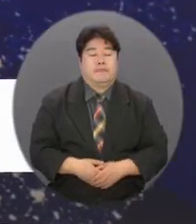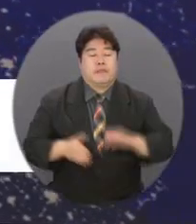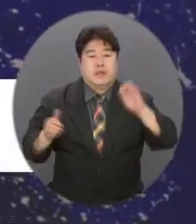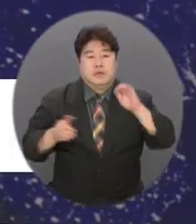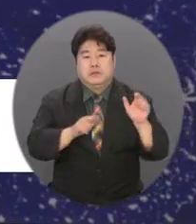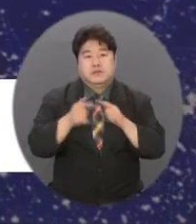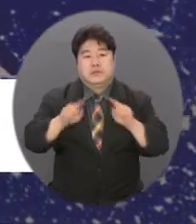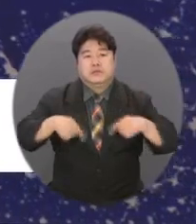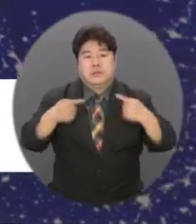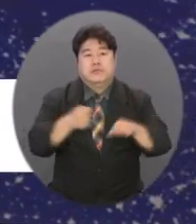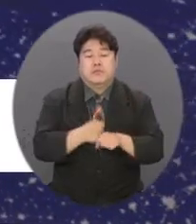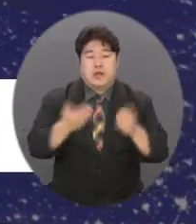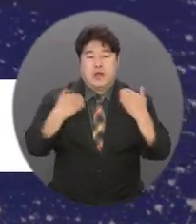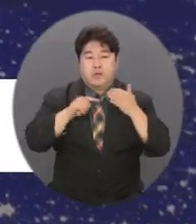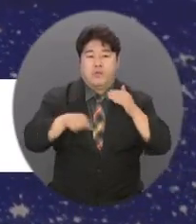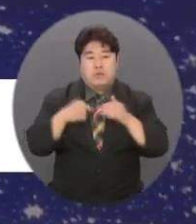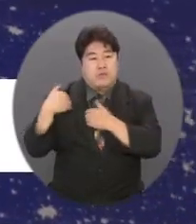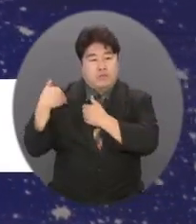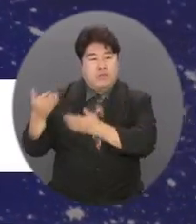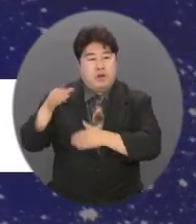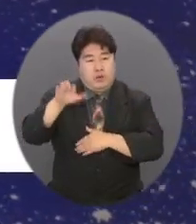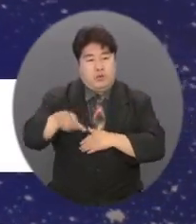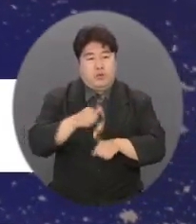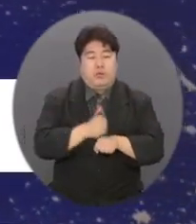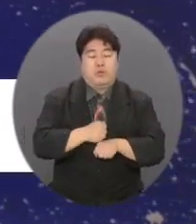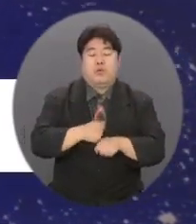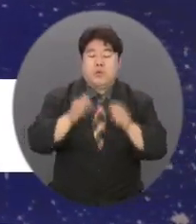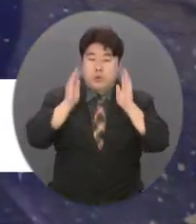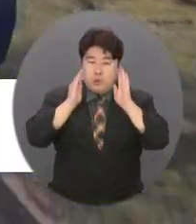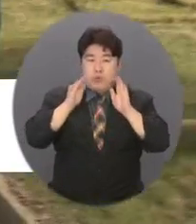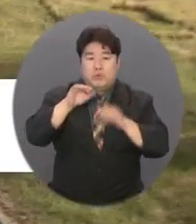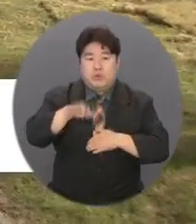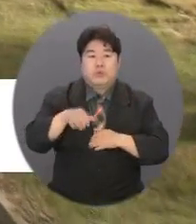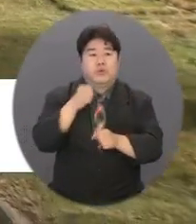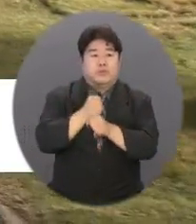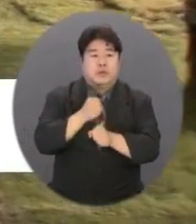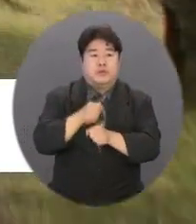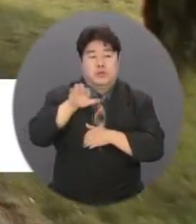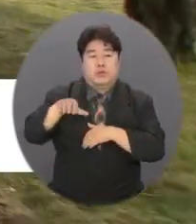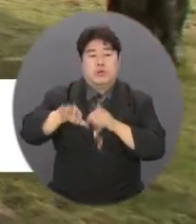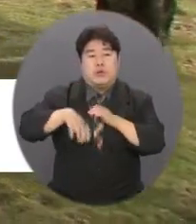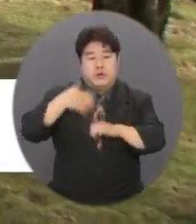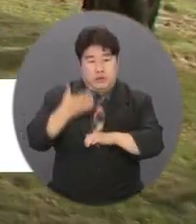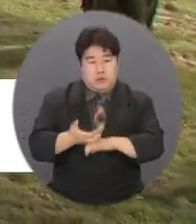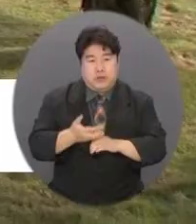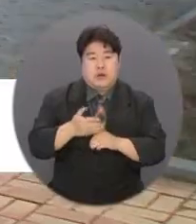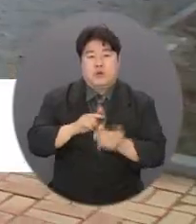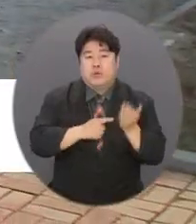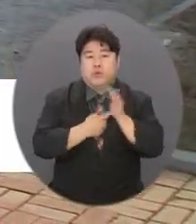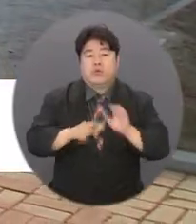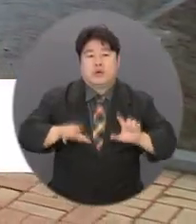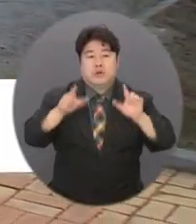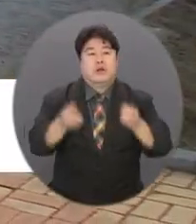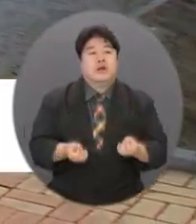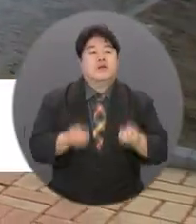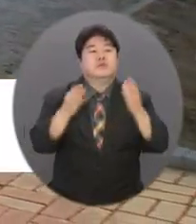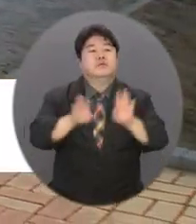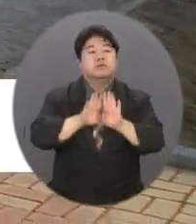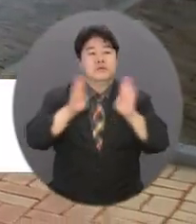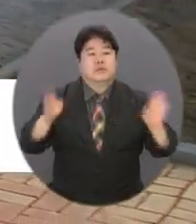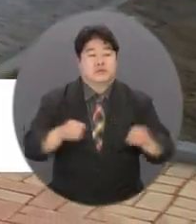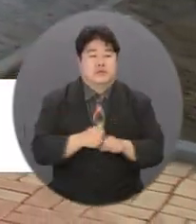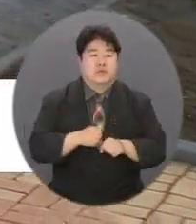학생들이 참여해 교내 방치된 공간을 학습 공간으로 조성한 공간 혁신 공개 날 행사가 열렸습니다